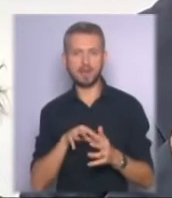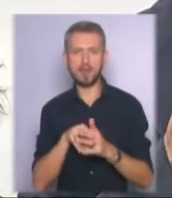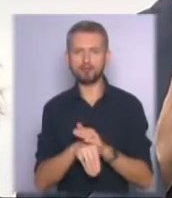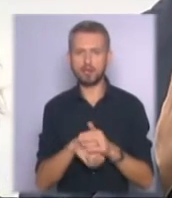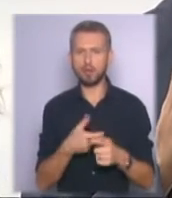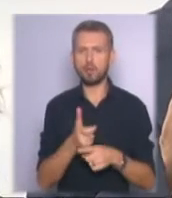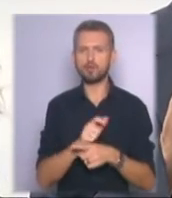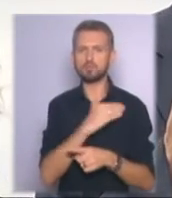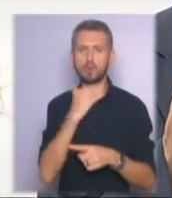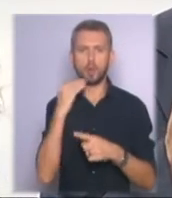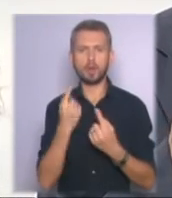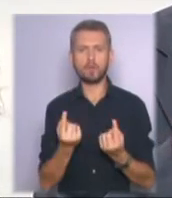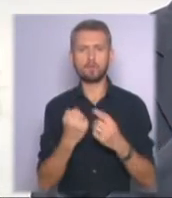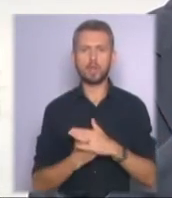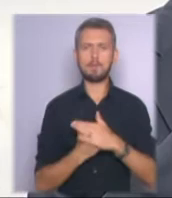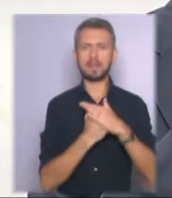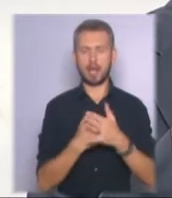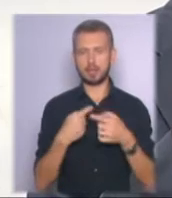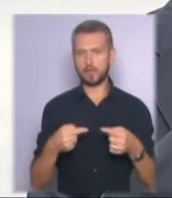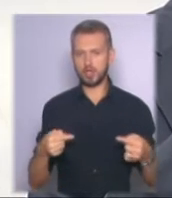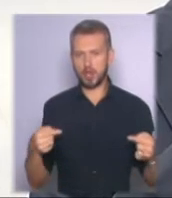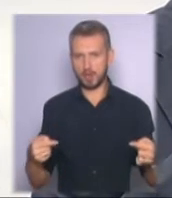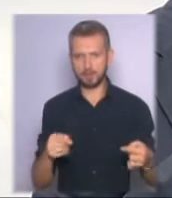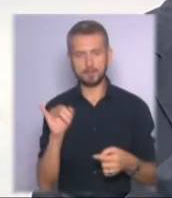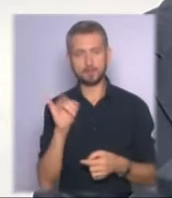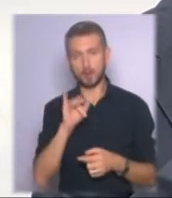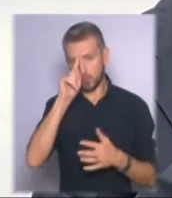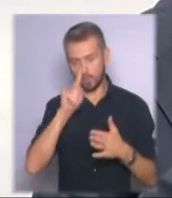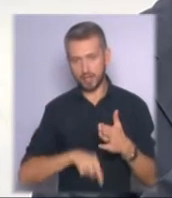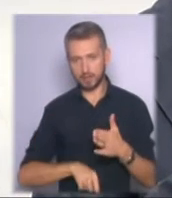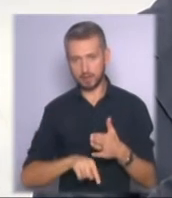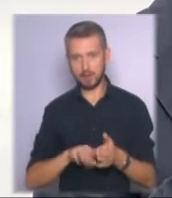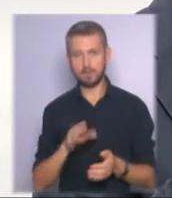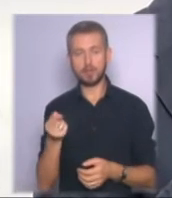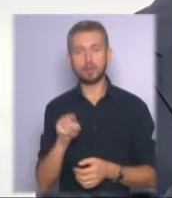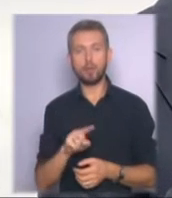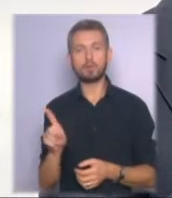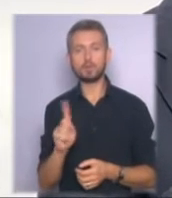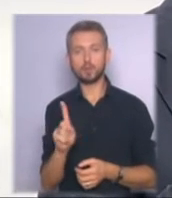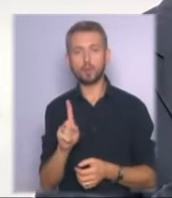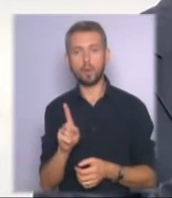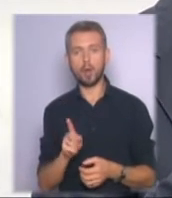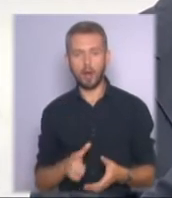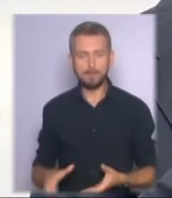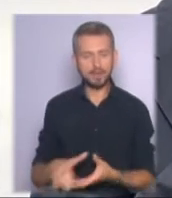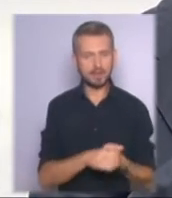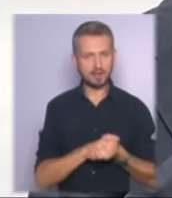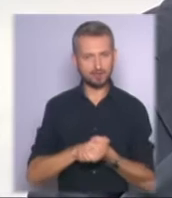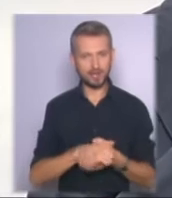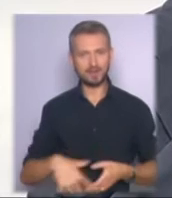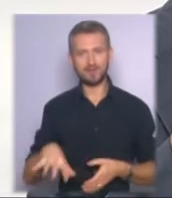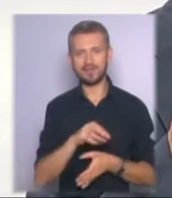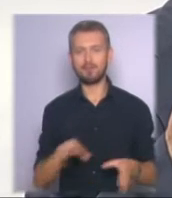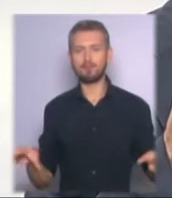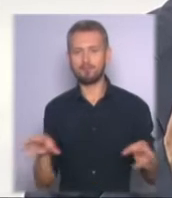багато фундаментальних речей і впевнені в тому, що об'єднившись все